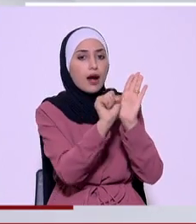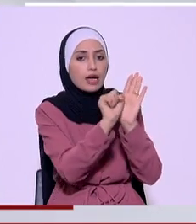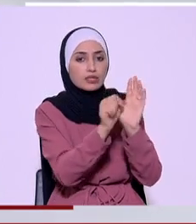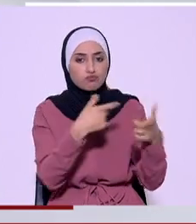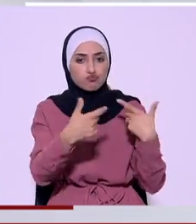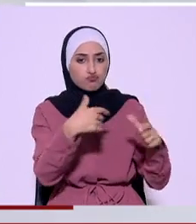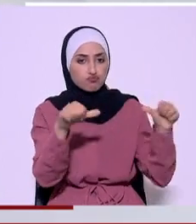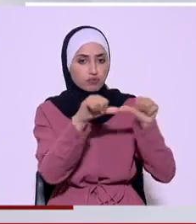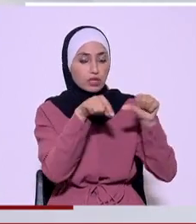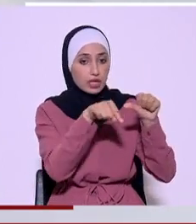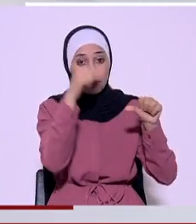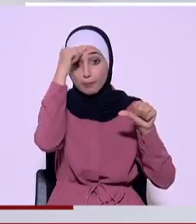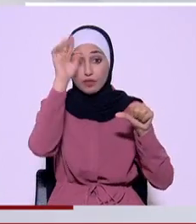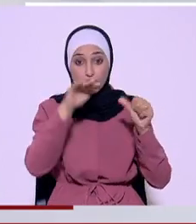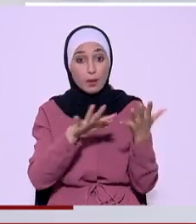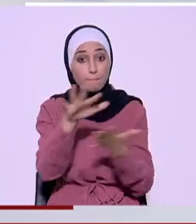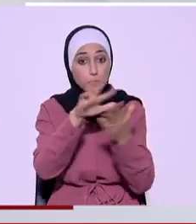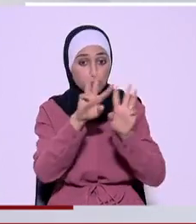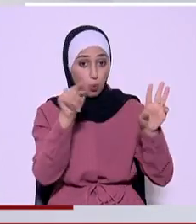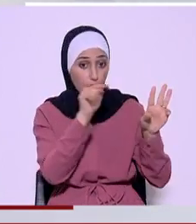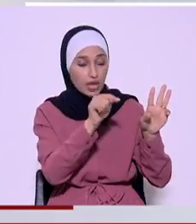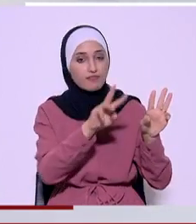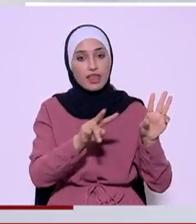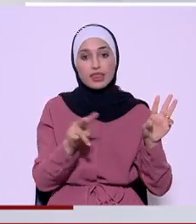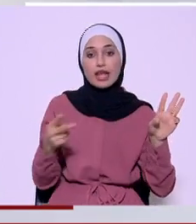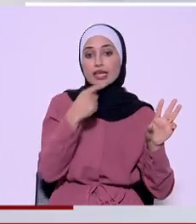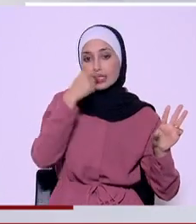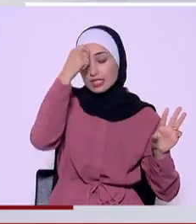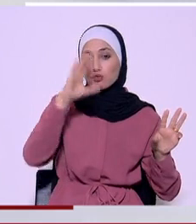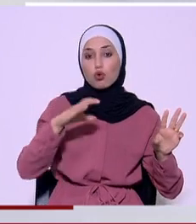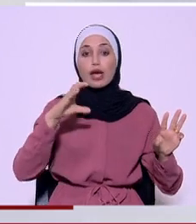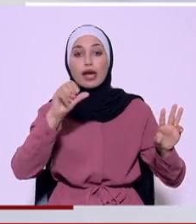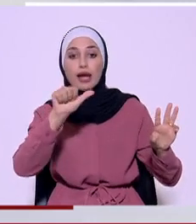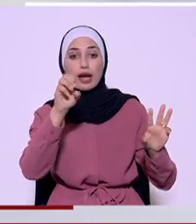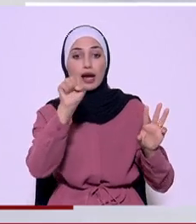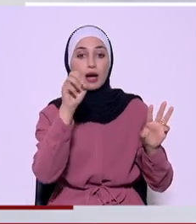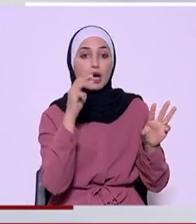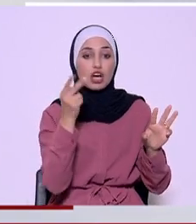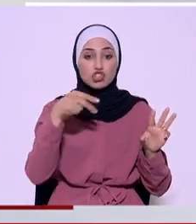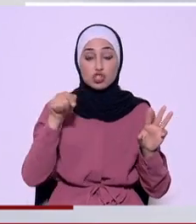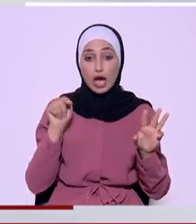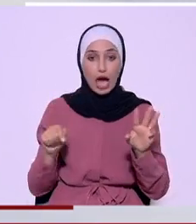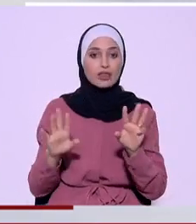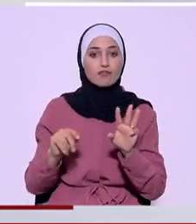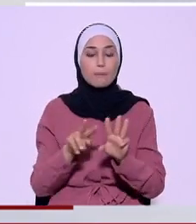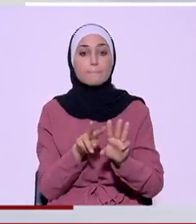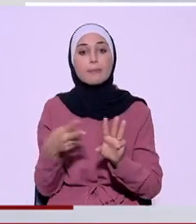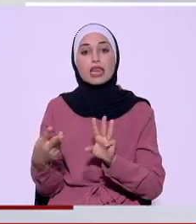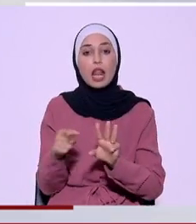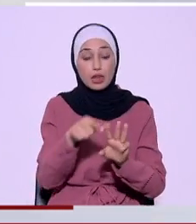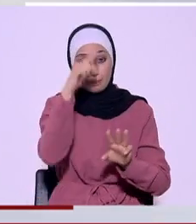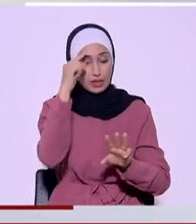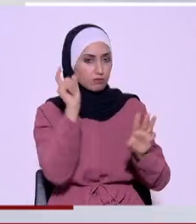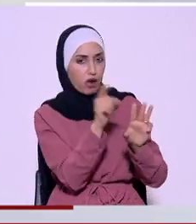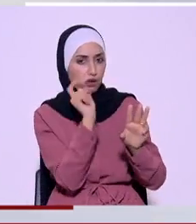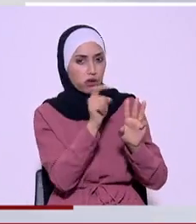لو حصل مشكلة في الموقع الكاش ده هو اللي بيخلي الناس تخش على الموقع بشكل سهل، وفي نفس الوقت لو حصل تزاحم على الموقع ما يؤثرش